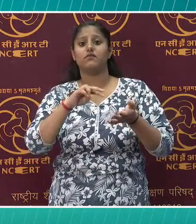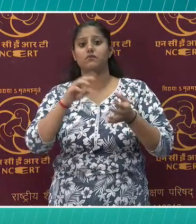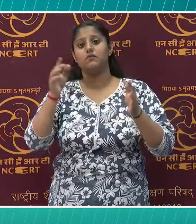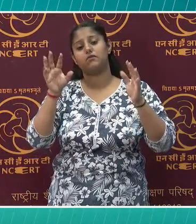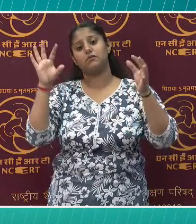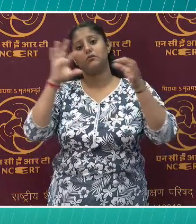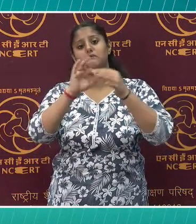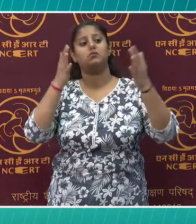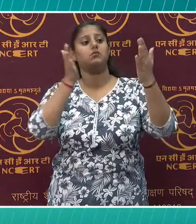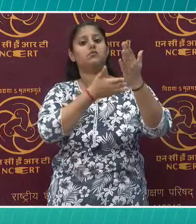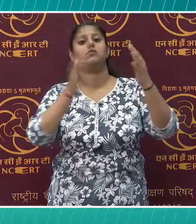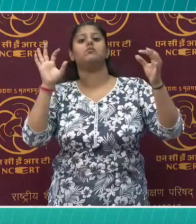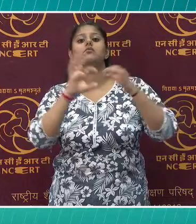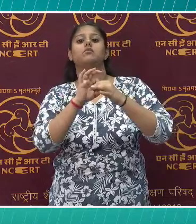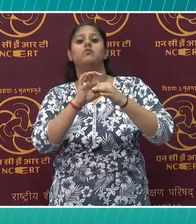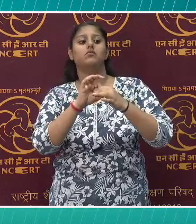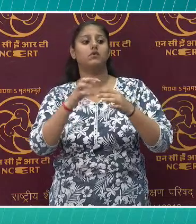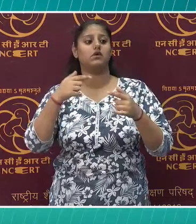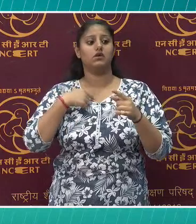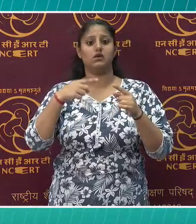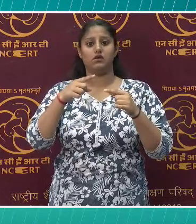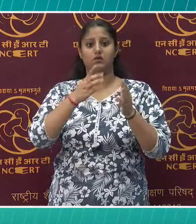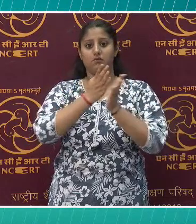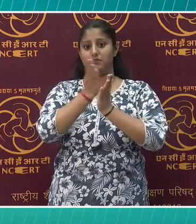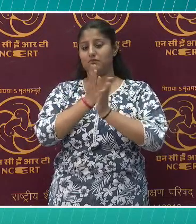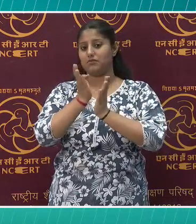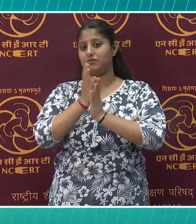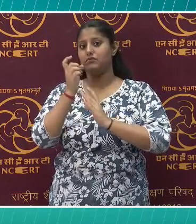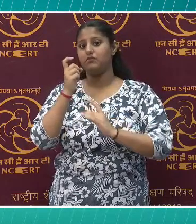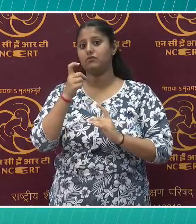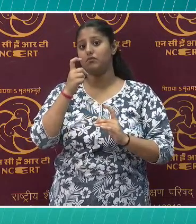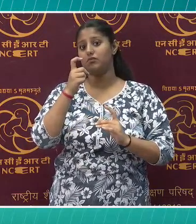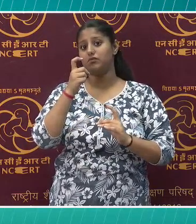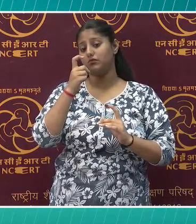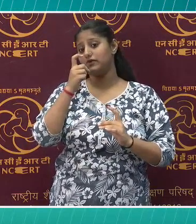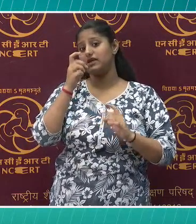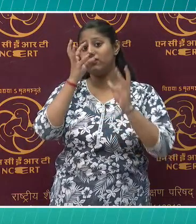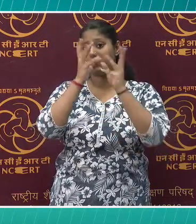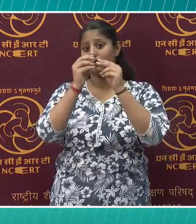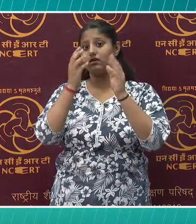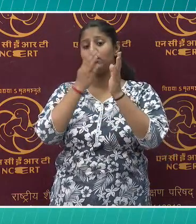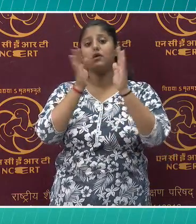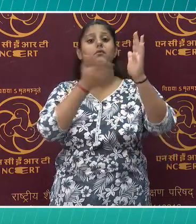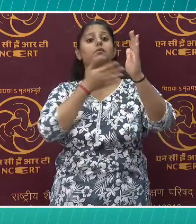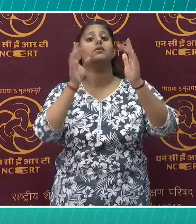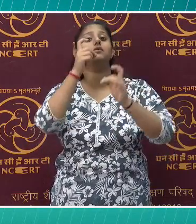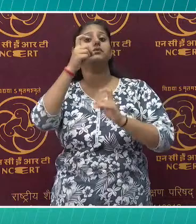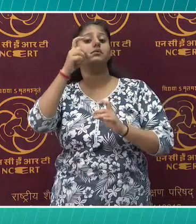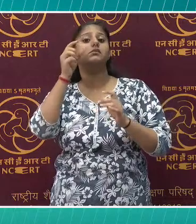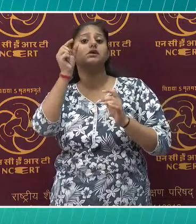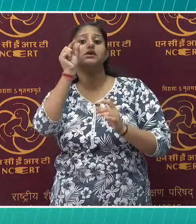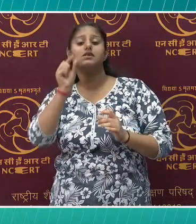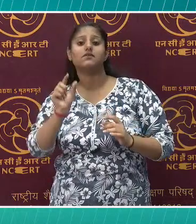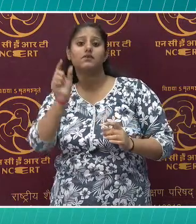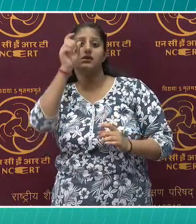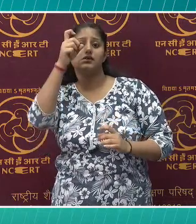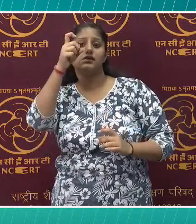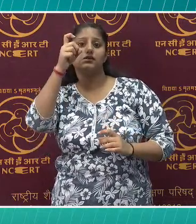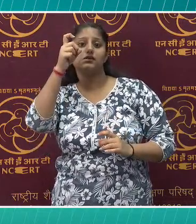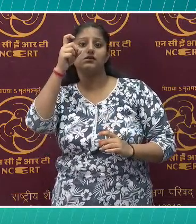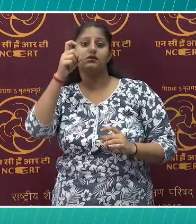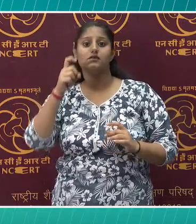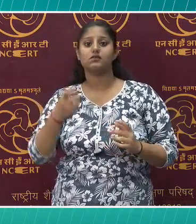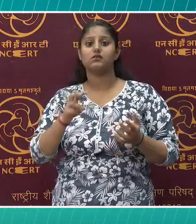music, and we have got the 7 notes. सा रे गा मा पा धा नी सा सा नी धा पा मा गा रे सा. ये स्वर आए